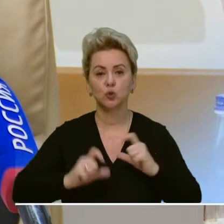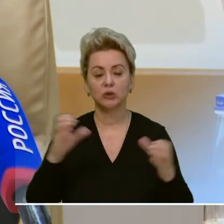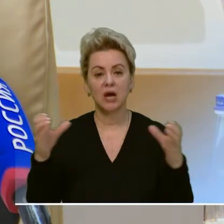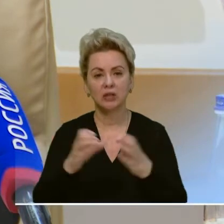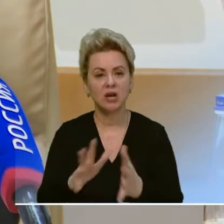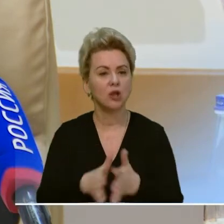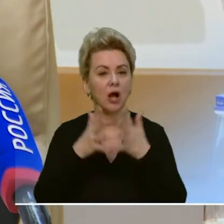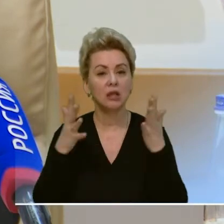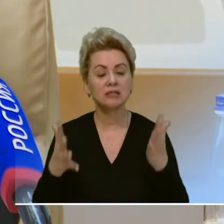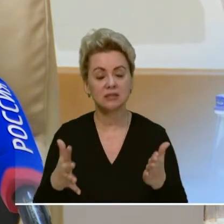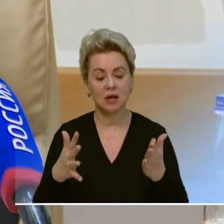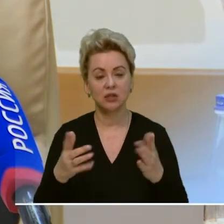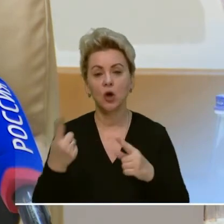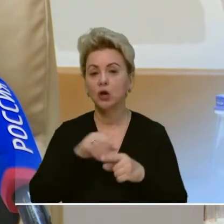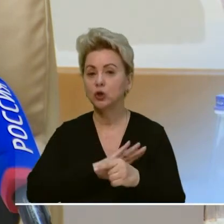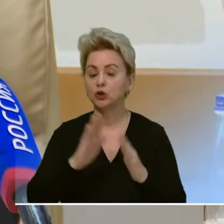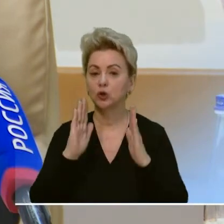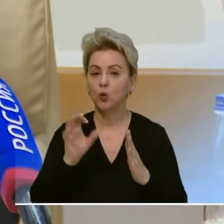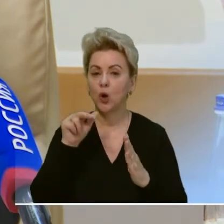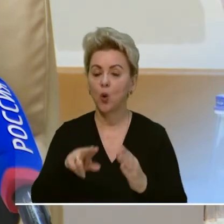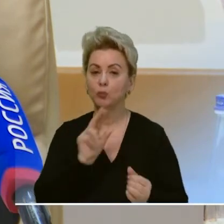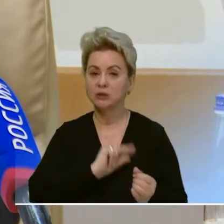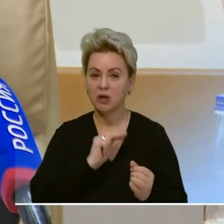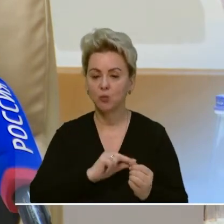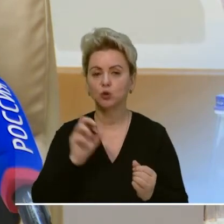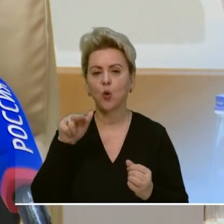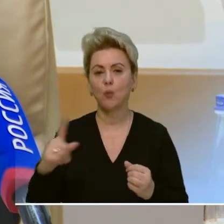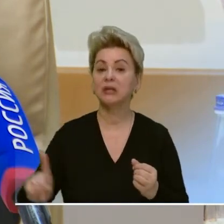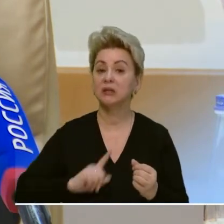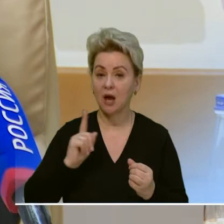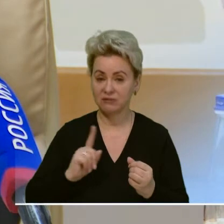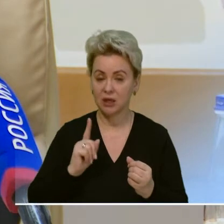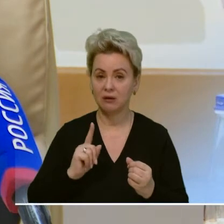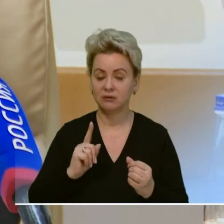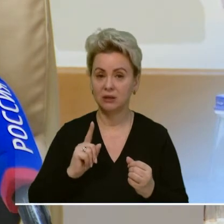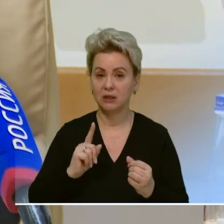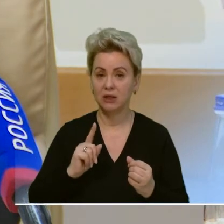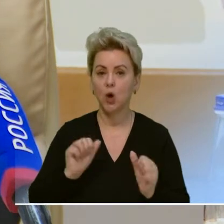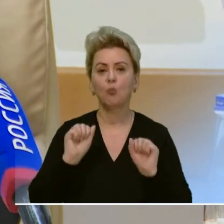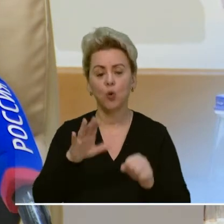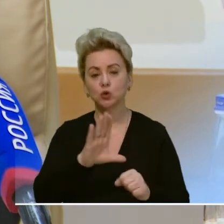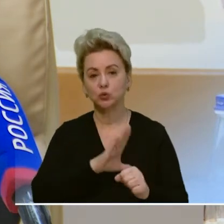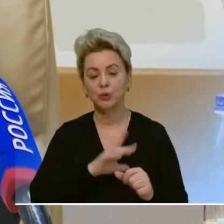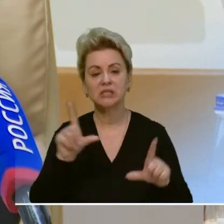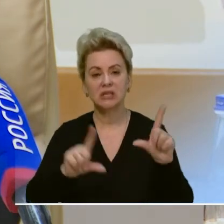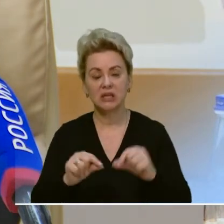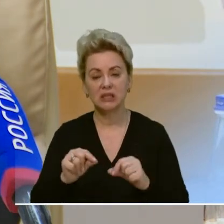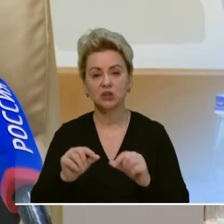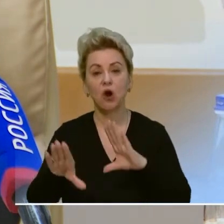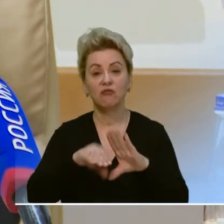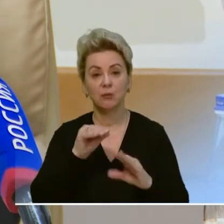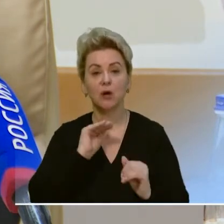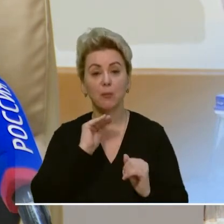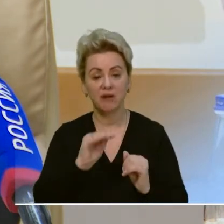он колоссальный. Это не только опыт работы, опыт навыков, может быть, даже иногда и выбор